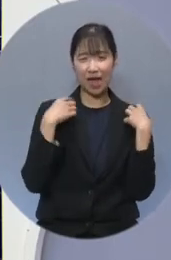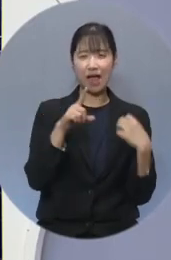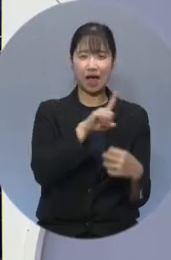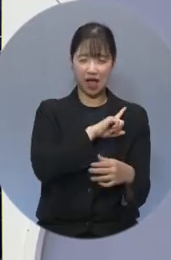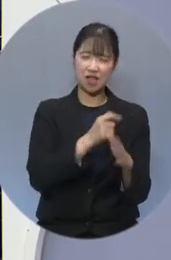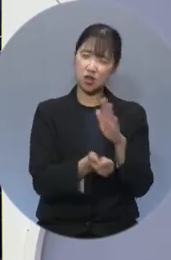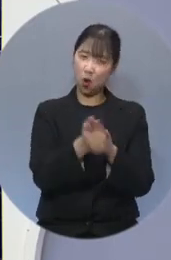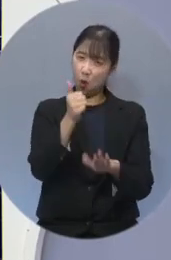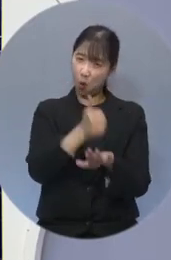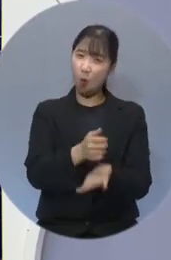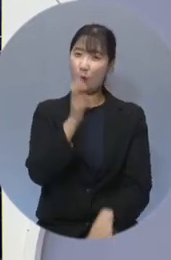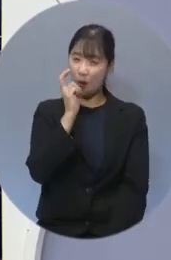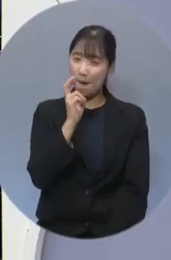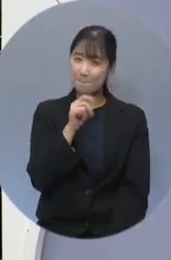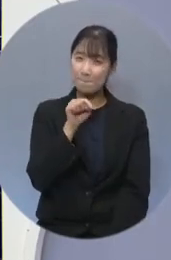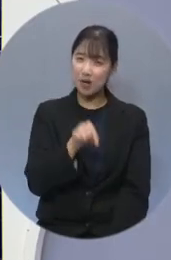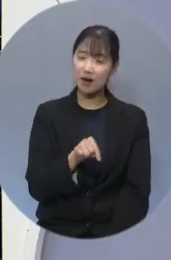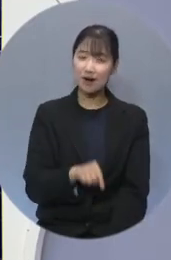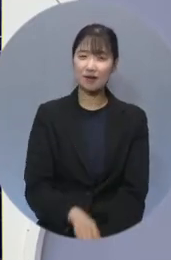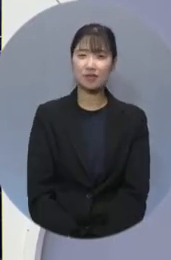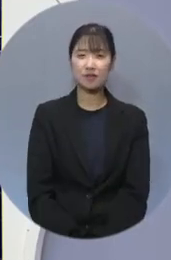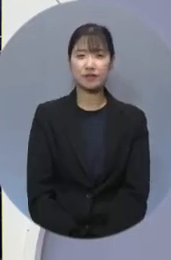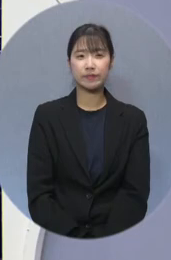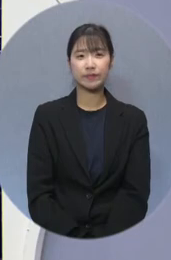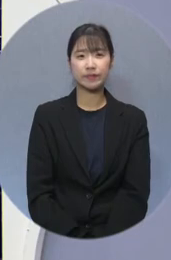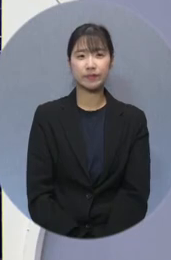가장 성공적인 사례일 것 같은데요. 저희들은